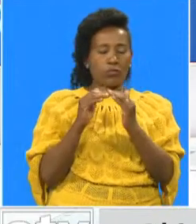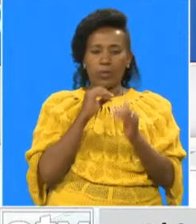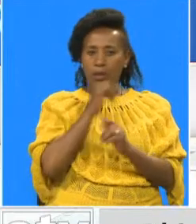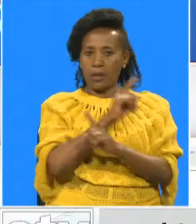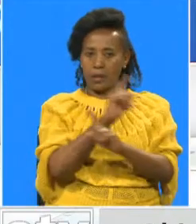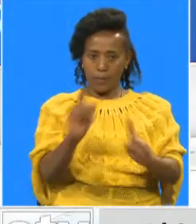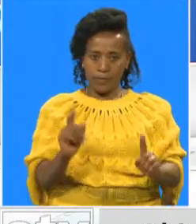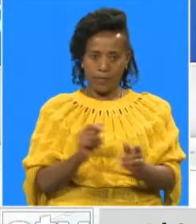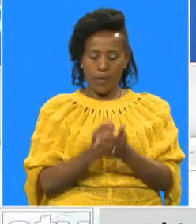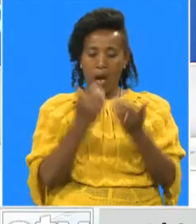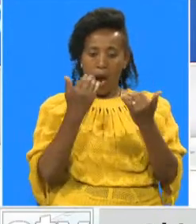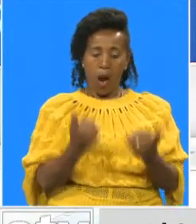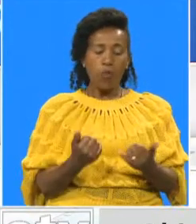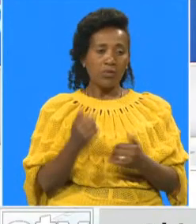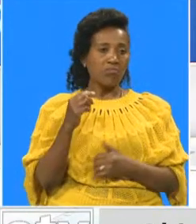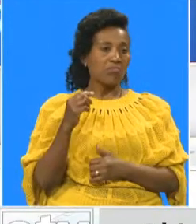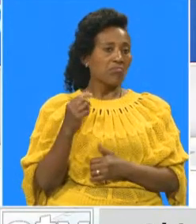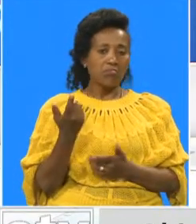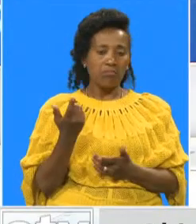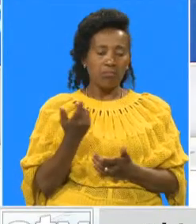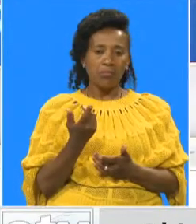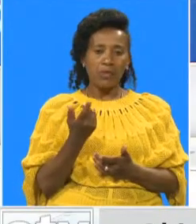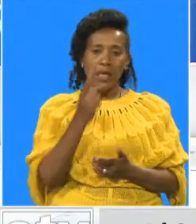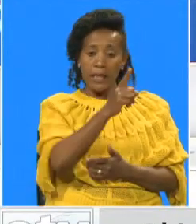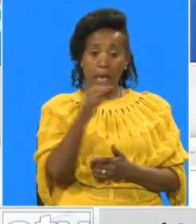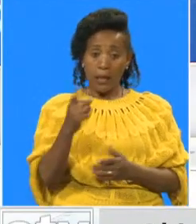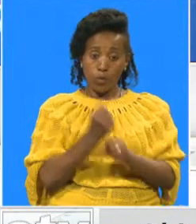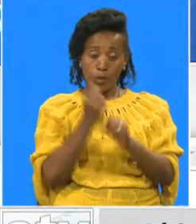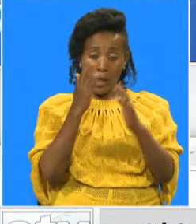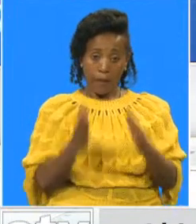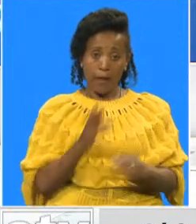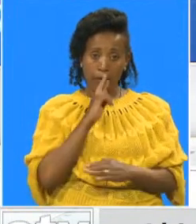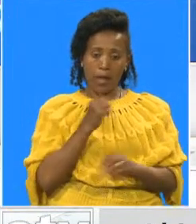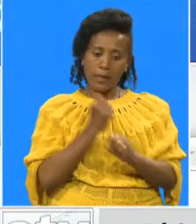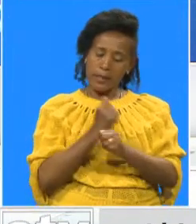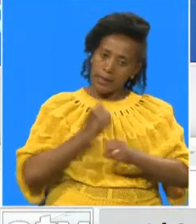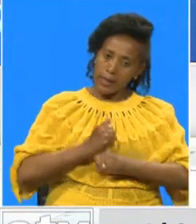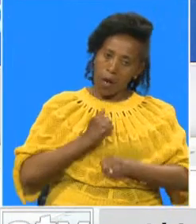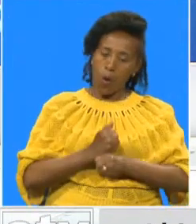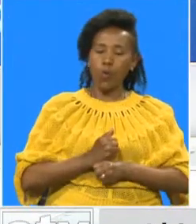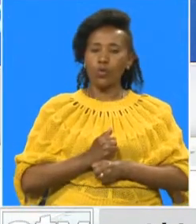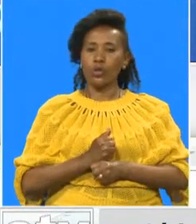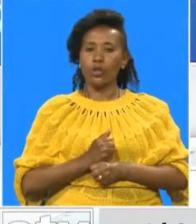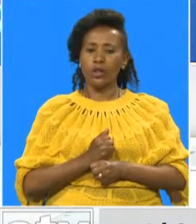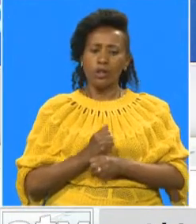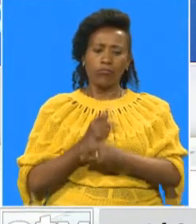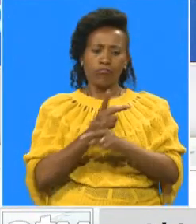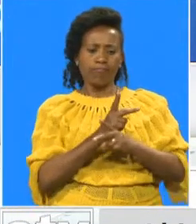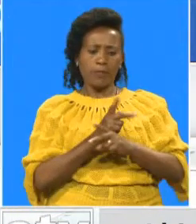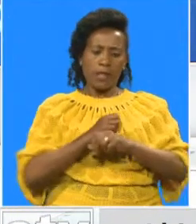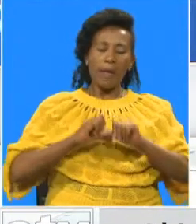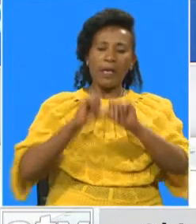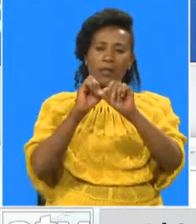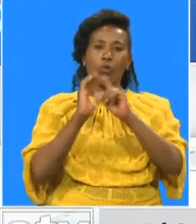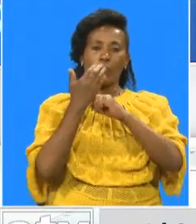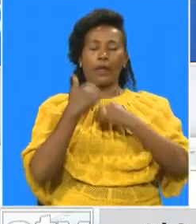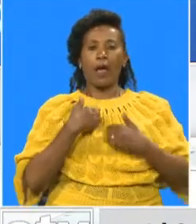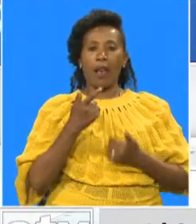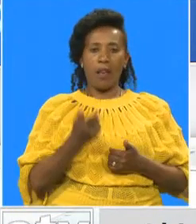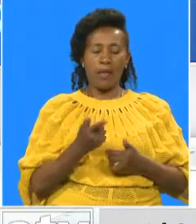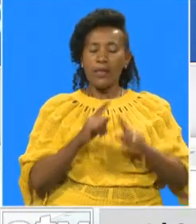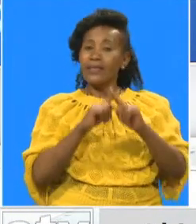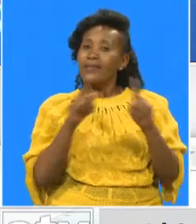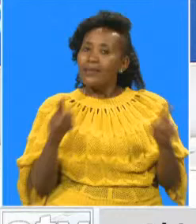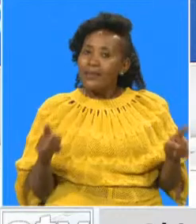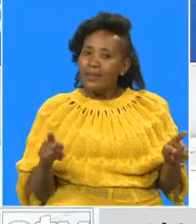way አሁን almost ያንዳንዱ ሰራተኛ ስራውን ጆብ ሴኩር አርጎ የመቀጠል አዝማሚያዎች አሉ።